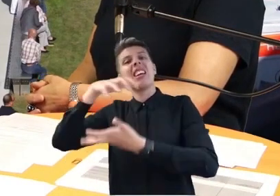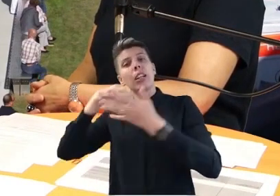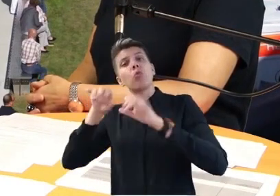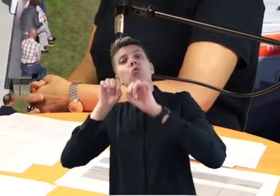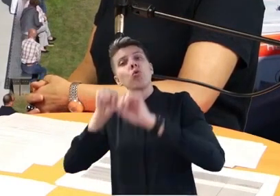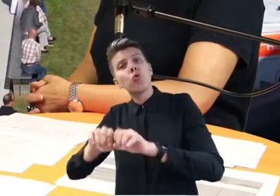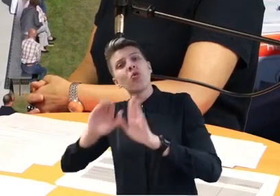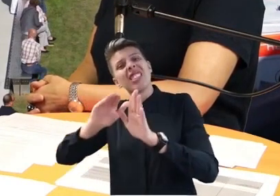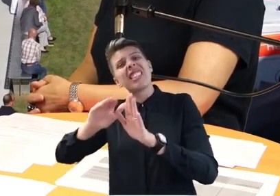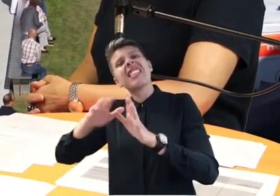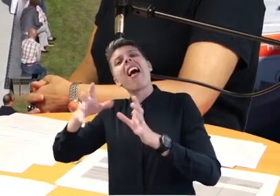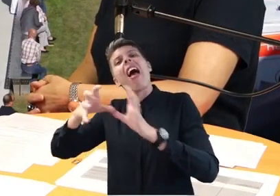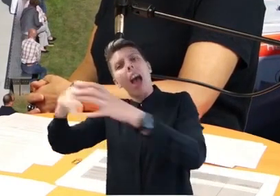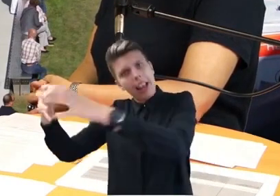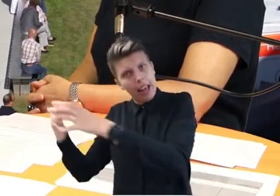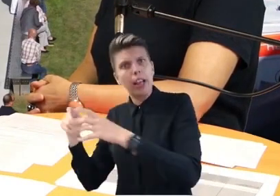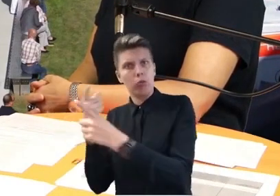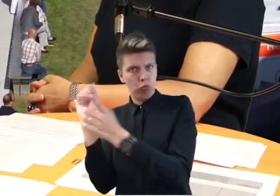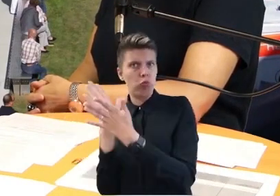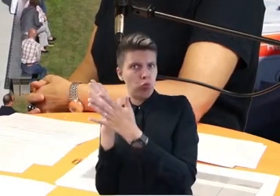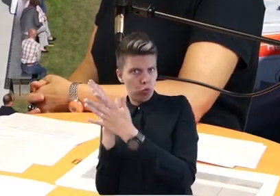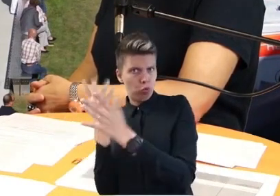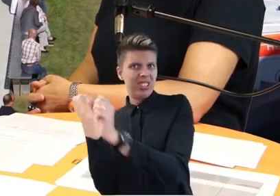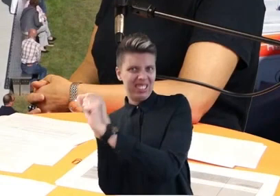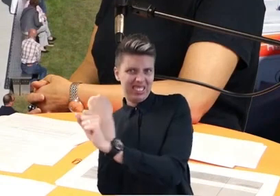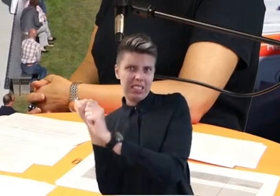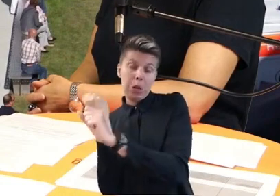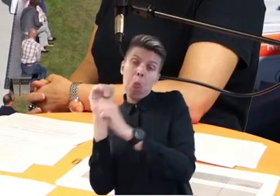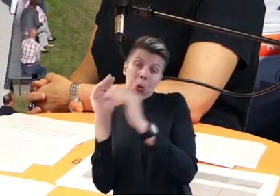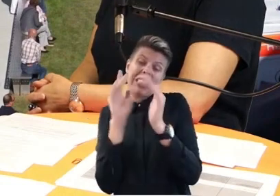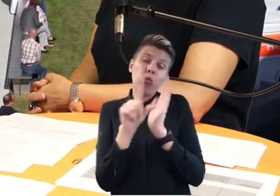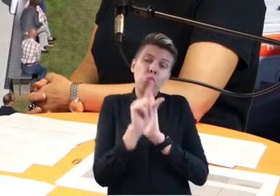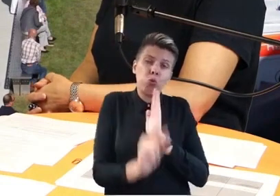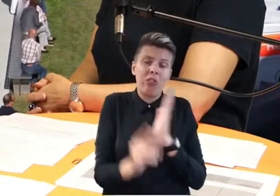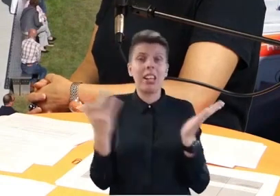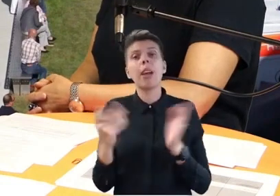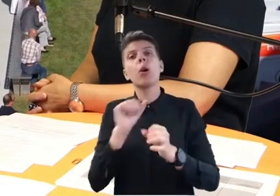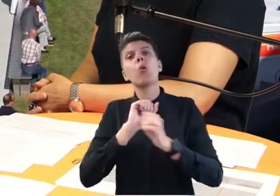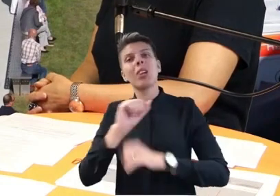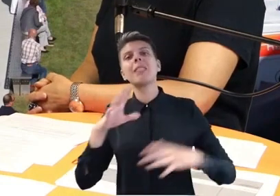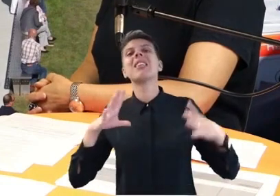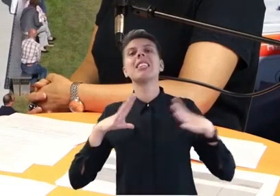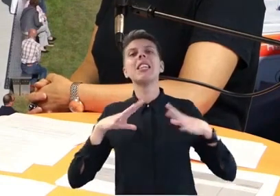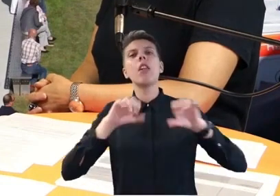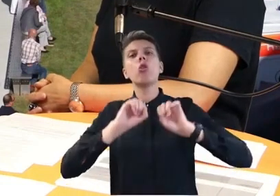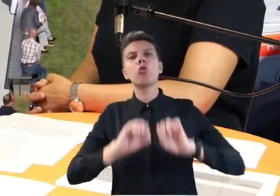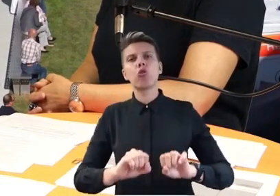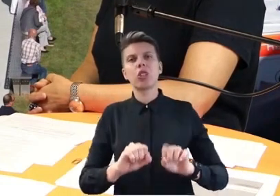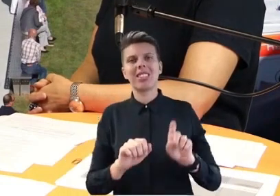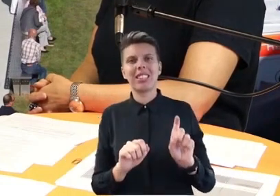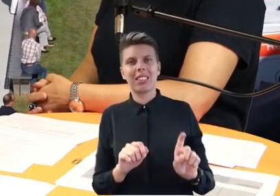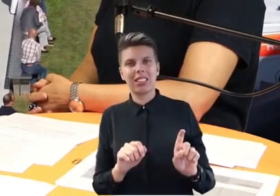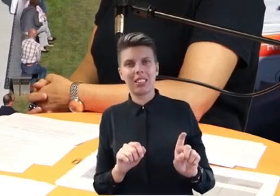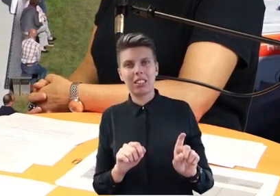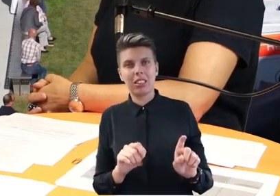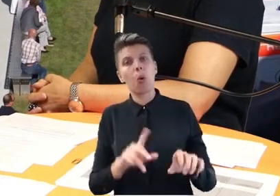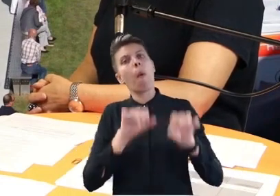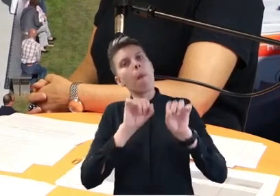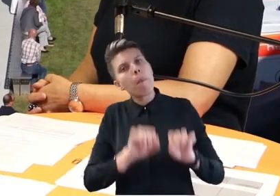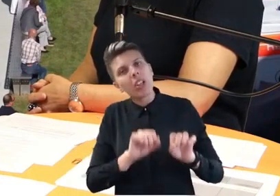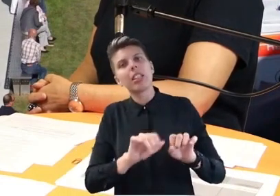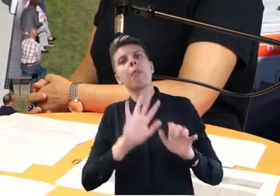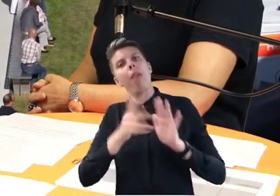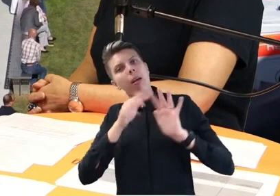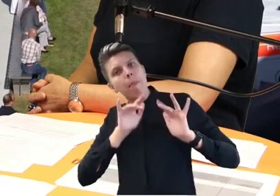Katastrophenschutzeinheiten, die dann auch schon tätig sind. Genau, anderweitig wird aber auch im Zivilschutz dieses Potenzial noch beeinflusst, weil